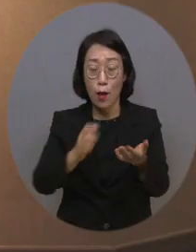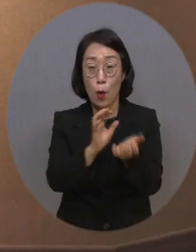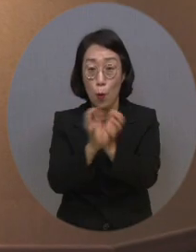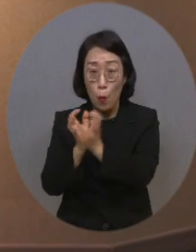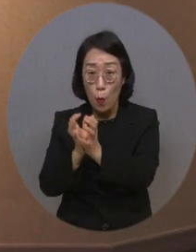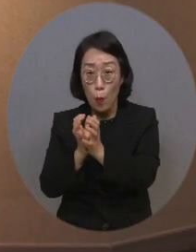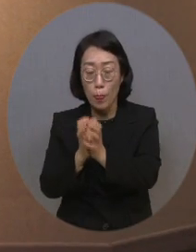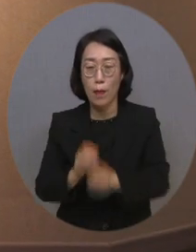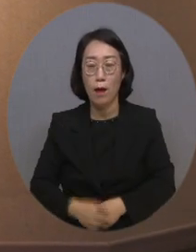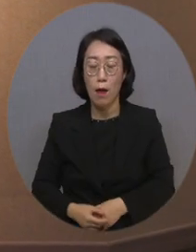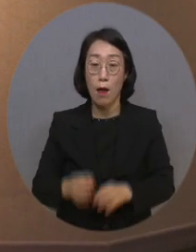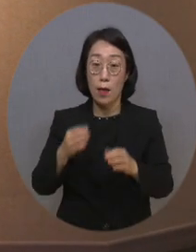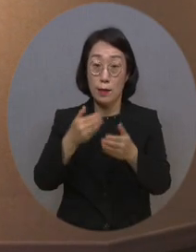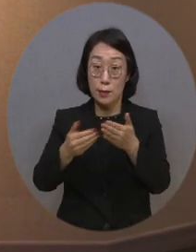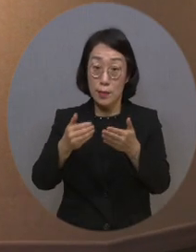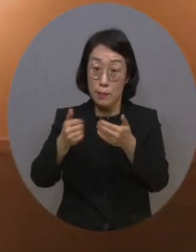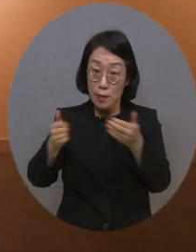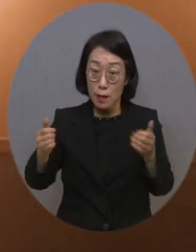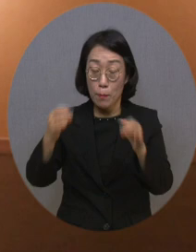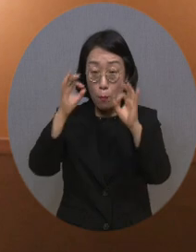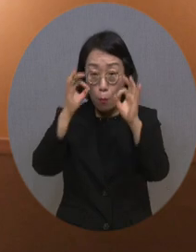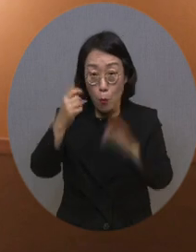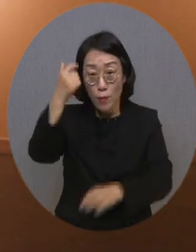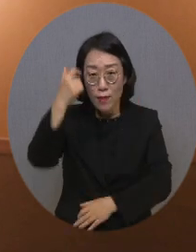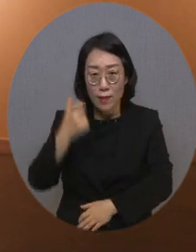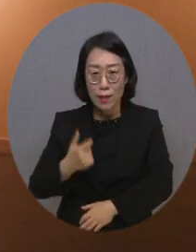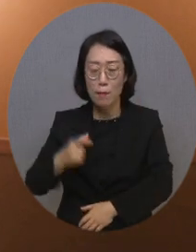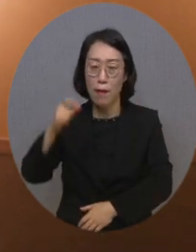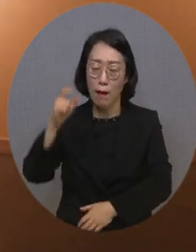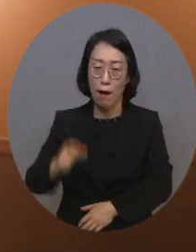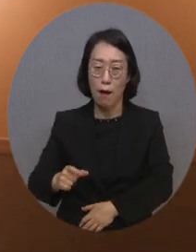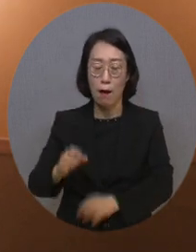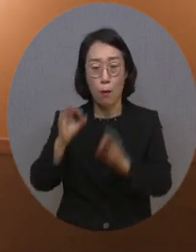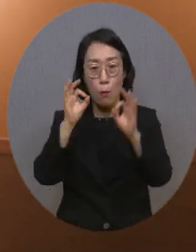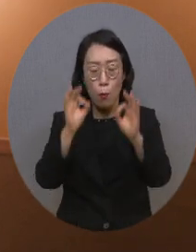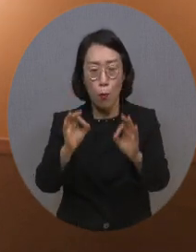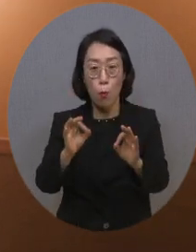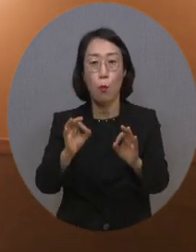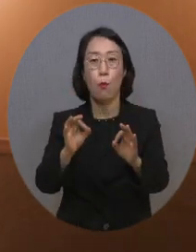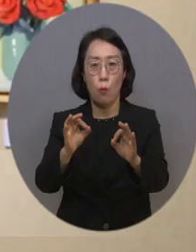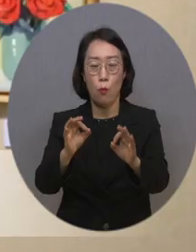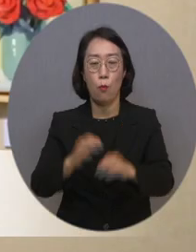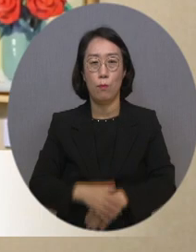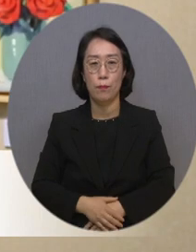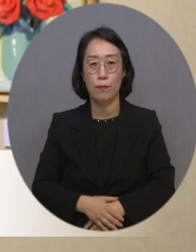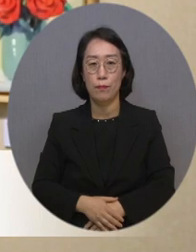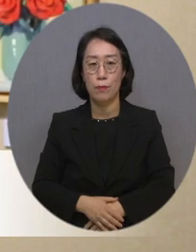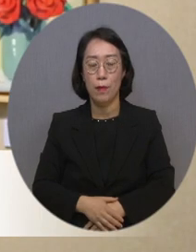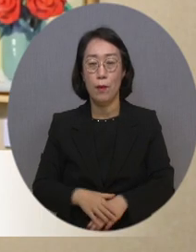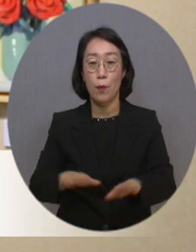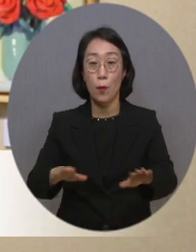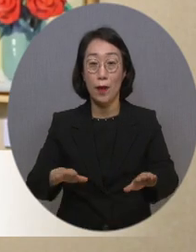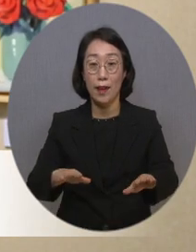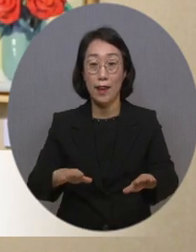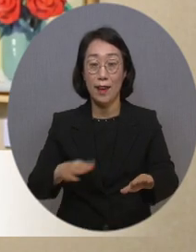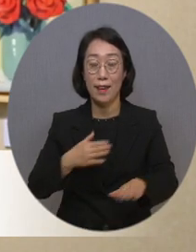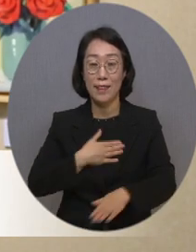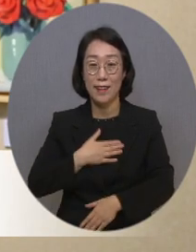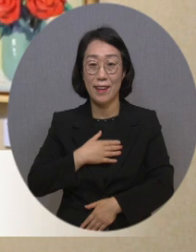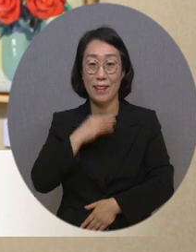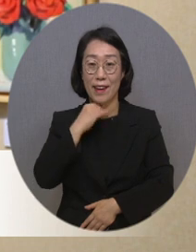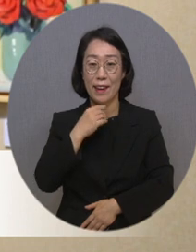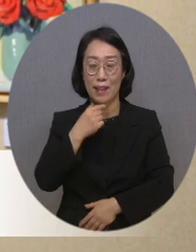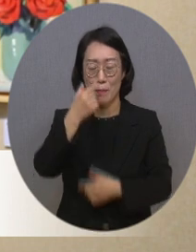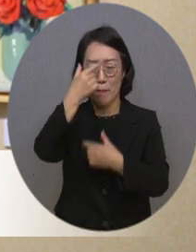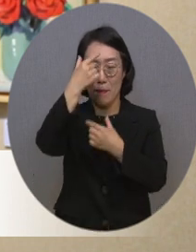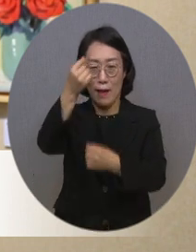작가의 품이 있는 식견을 잘 드러내 사람들의 발걸음을 멈추게 하고 있습니다. 올해 제가 만